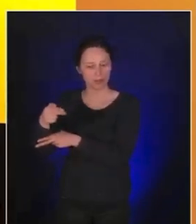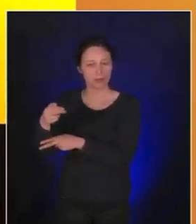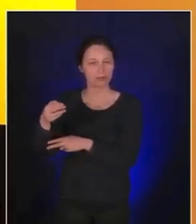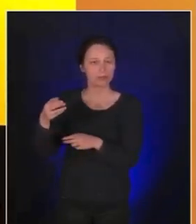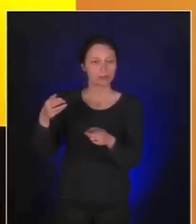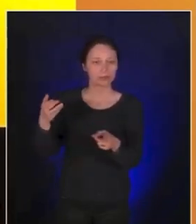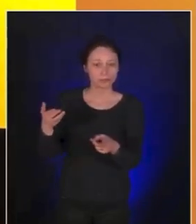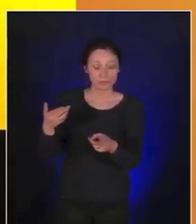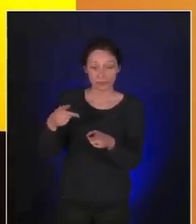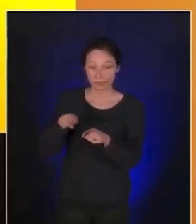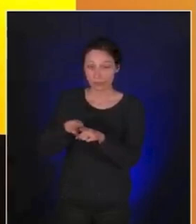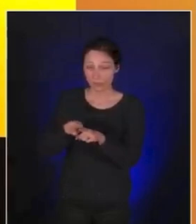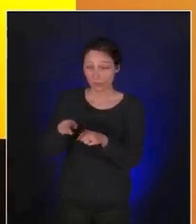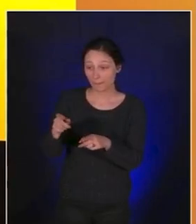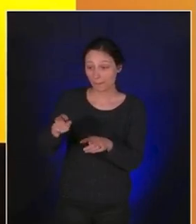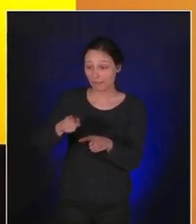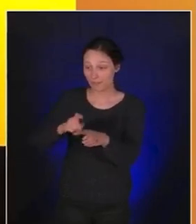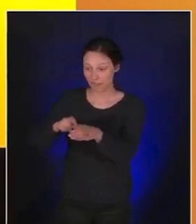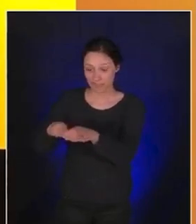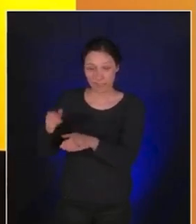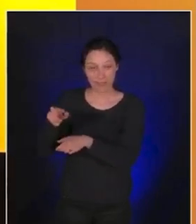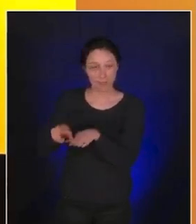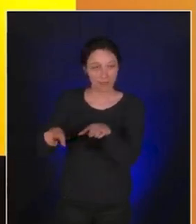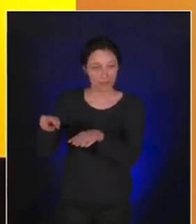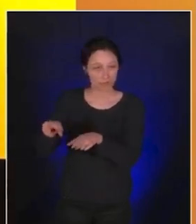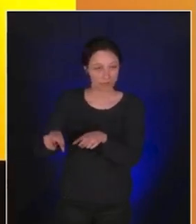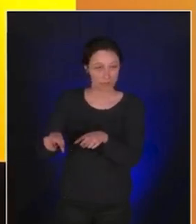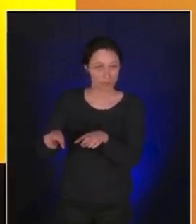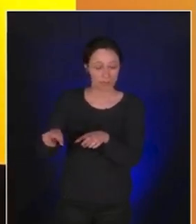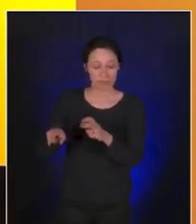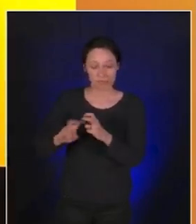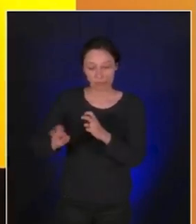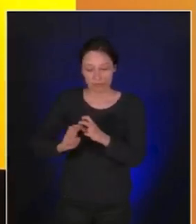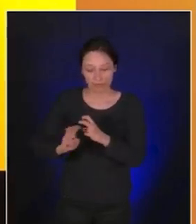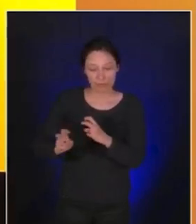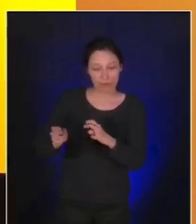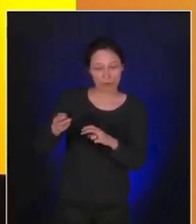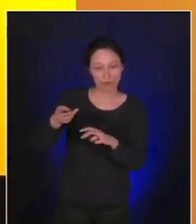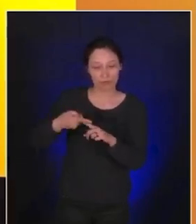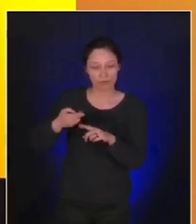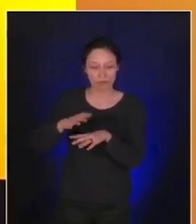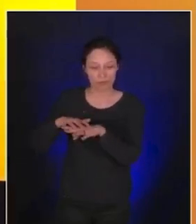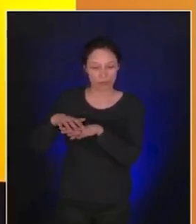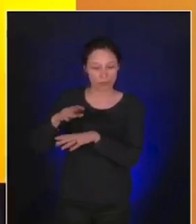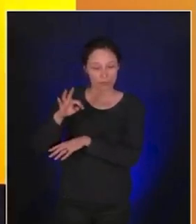Syndicat des travailleurs de la régie de transport de Téhéran et sa banlieue, Vahed.